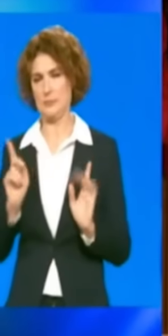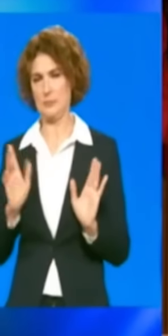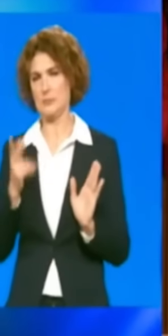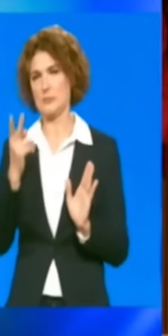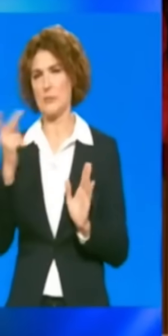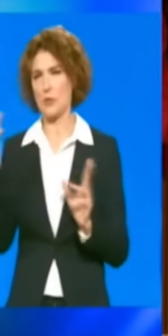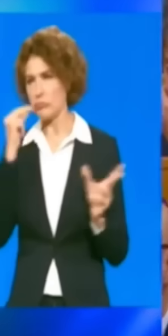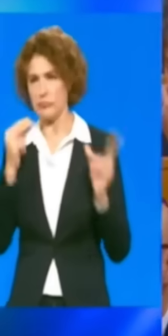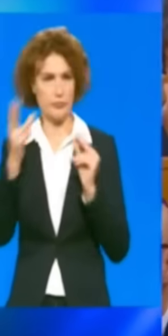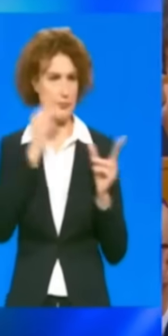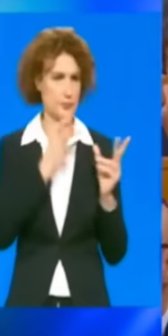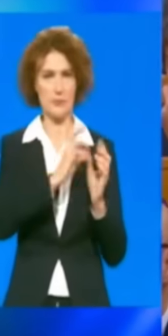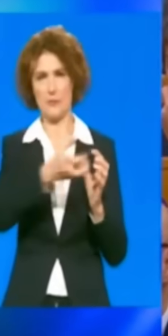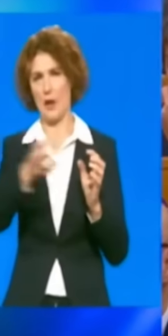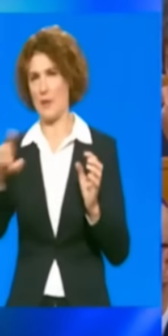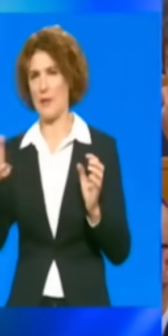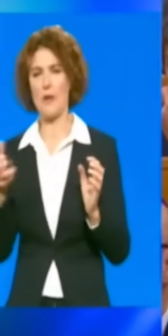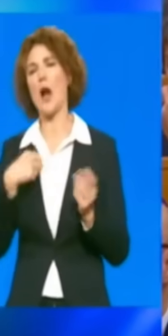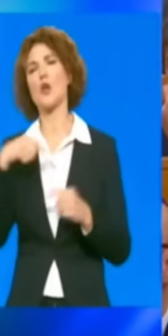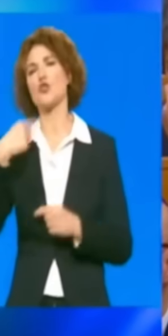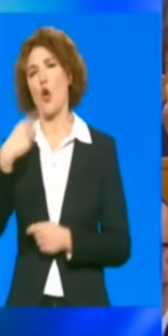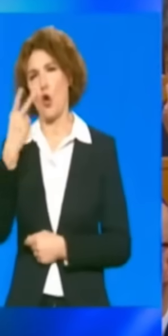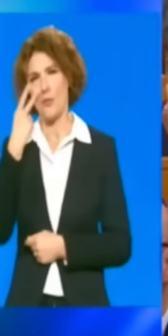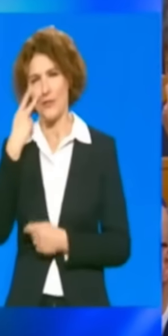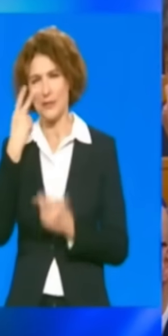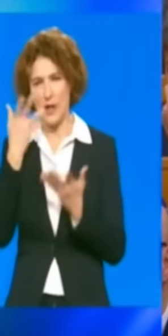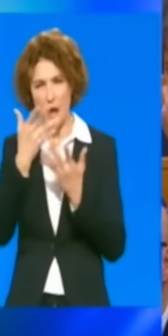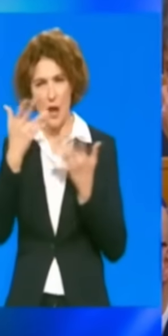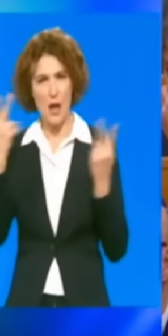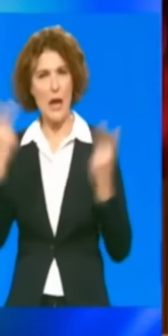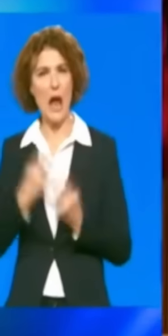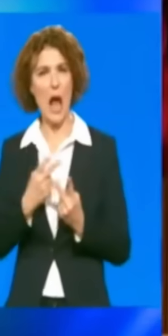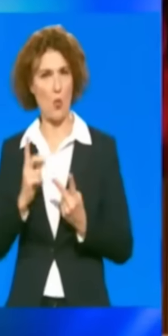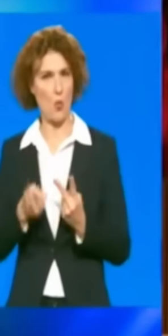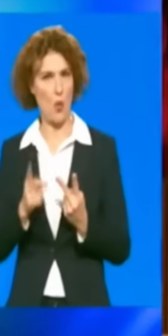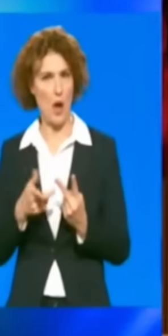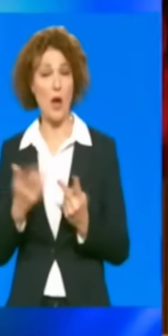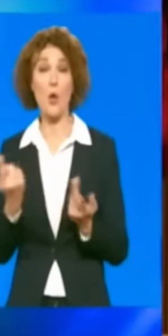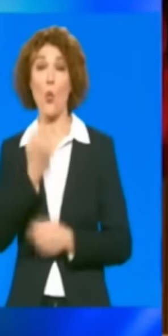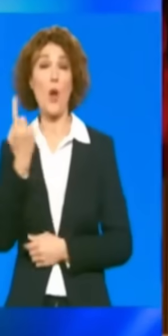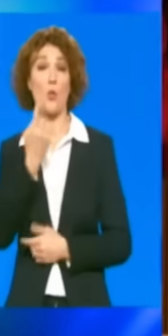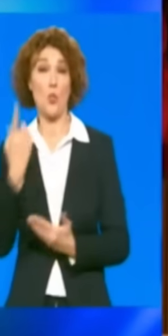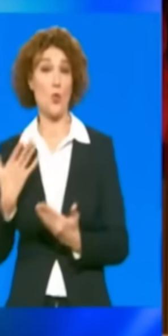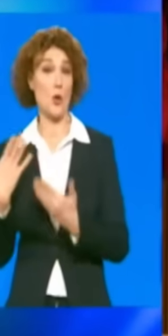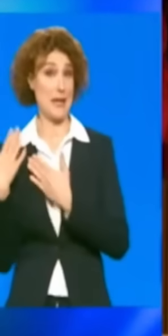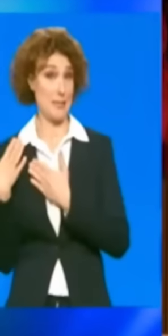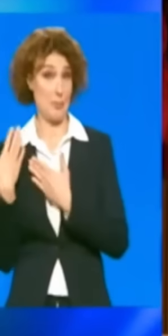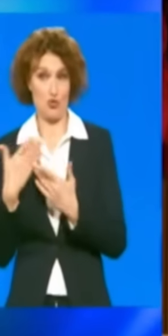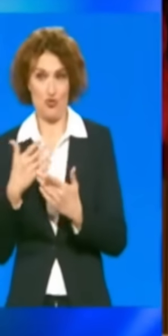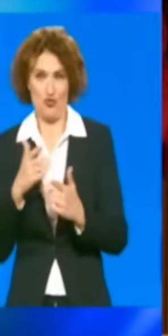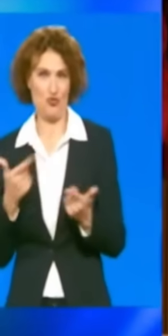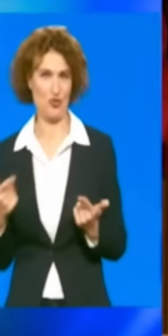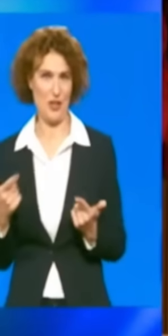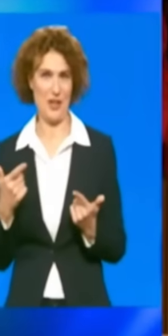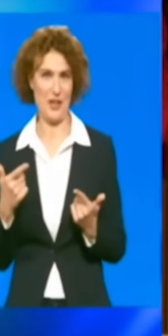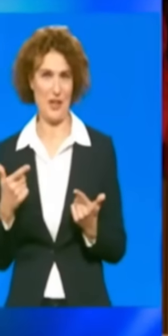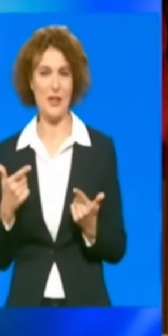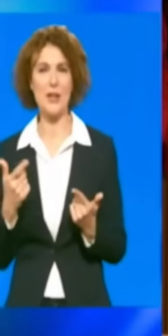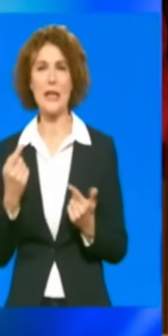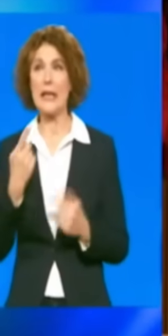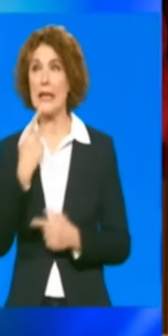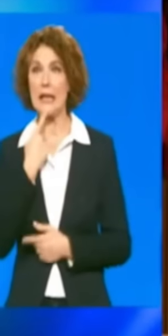vedremo Qual è la Reale dinamica della vicenda Ma in ogni caso qualcuno non è stato responsabile e chi non è stato responsabile